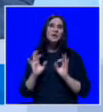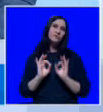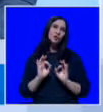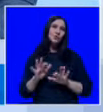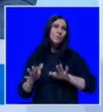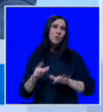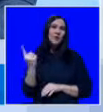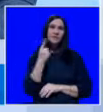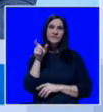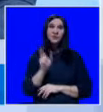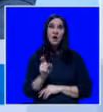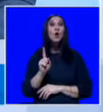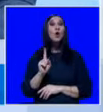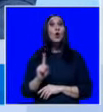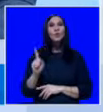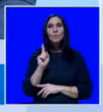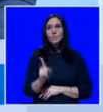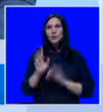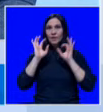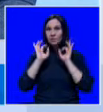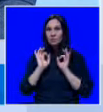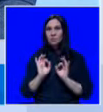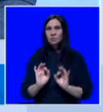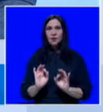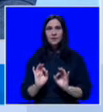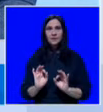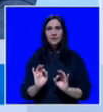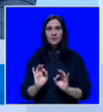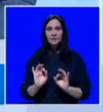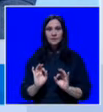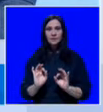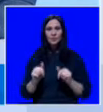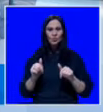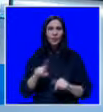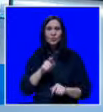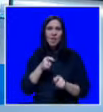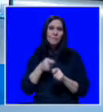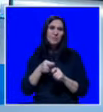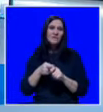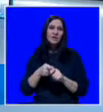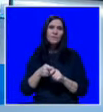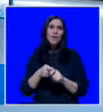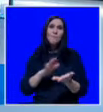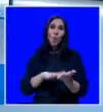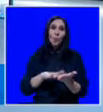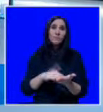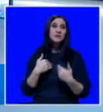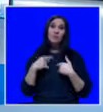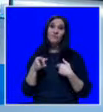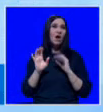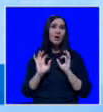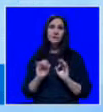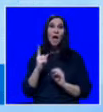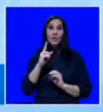Всъщност, може би единственият човек, който може да наистина да... И тук не му правя някакви комплименти, но за мен това е